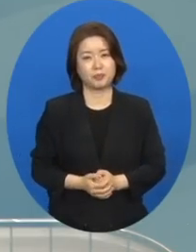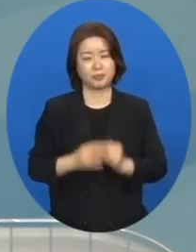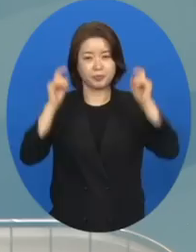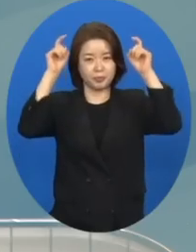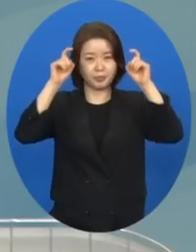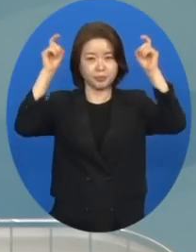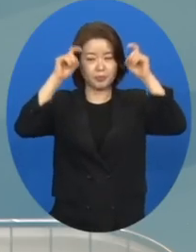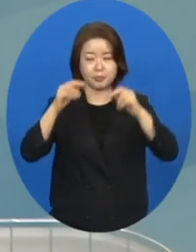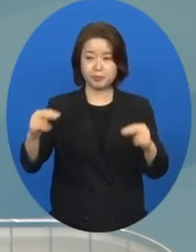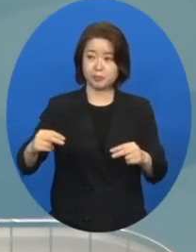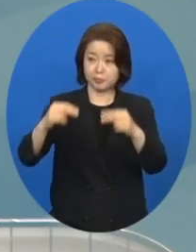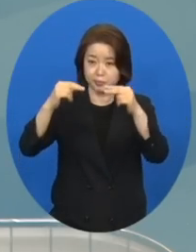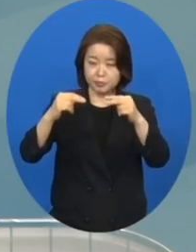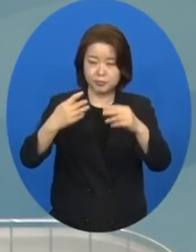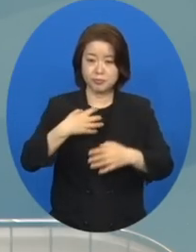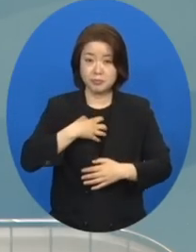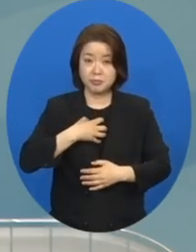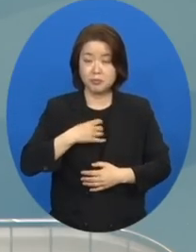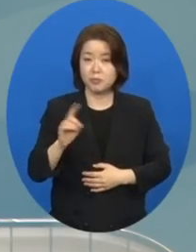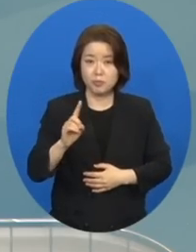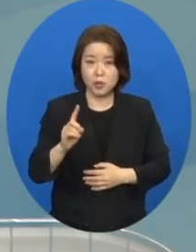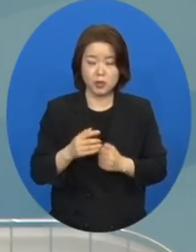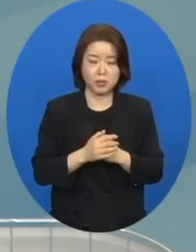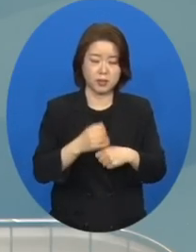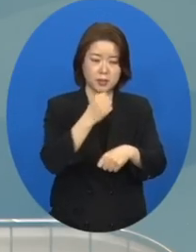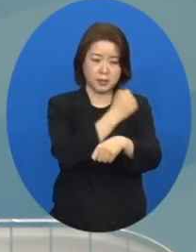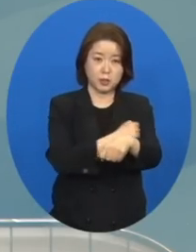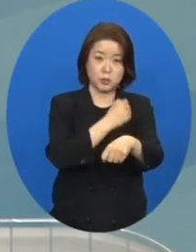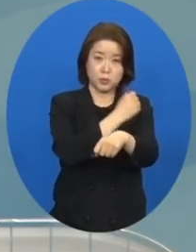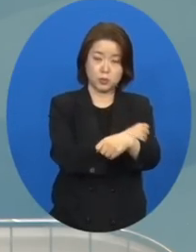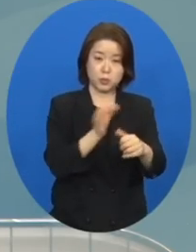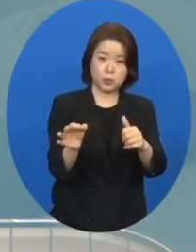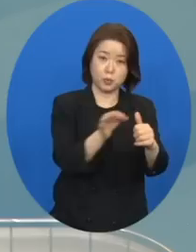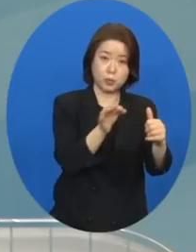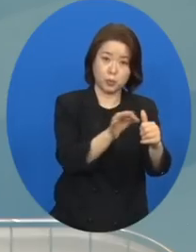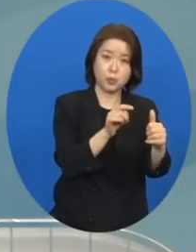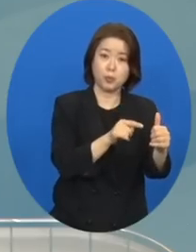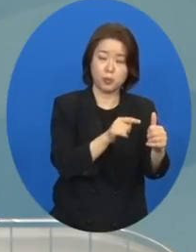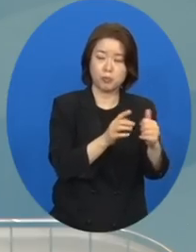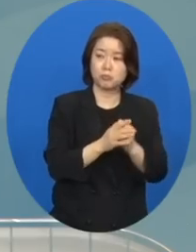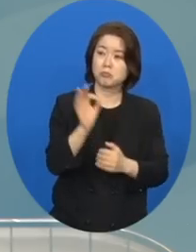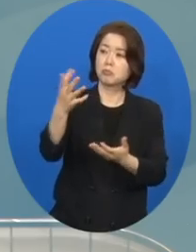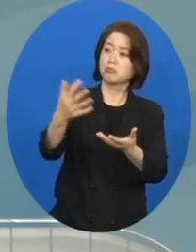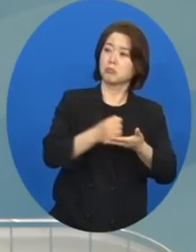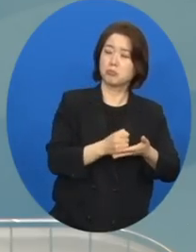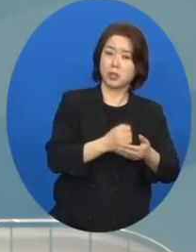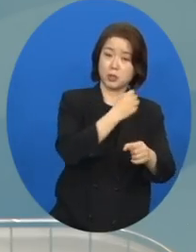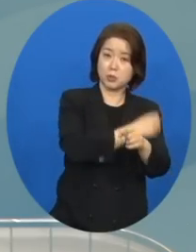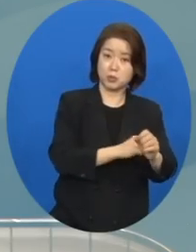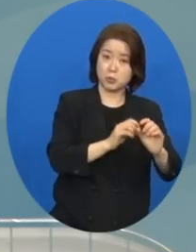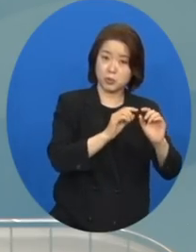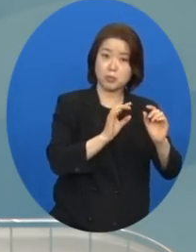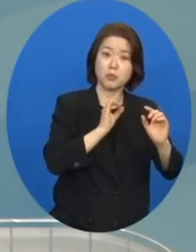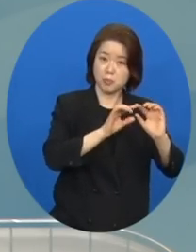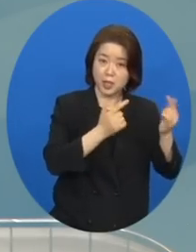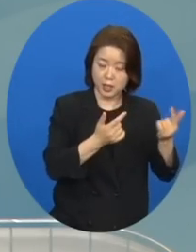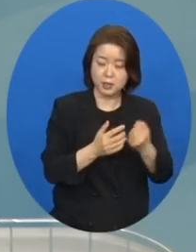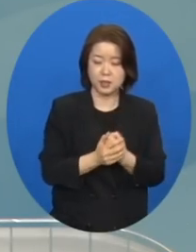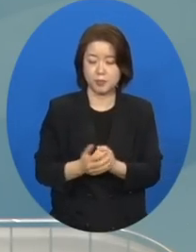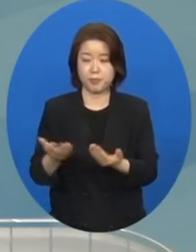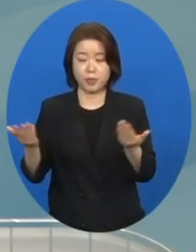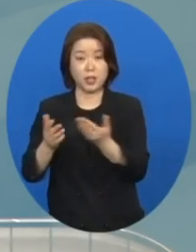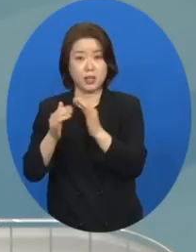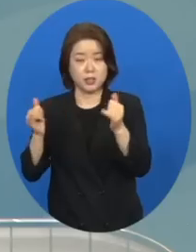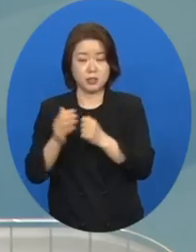마주하게 되는 위협은 이것만이 아닙니다 삯꾼 이 또한 있으며 삯꾼 사건은 돈을 받아서 사뿐 은 아닙니다 성경에 보면 일꾼에게